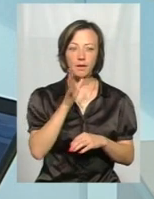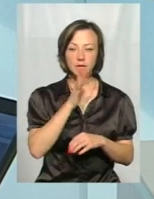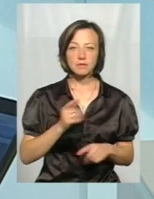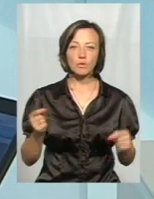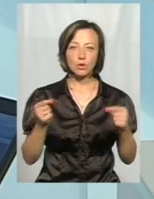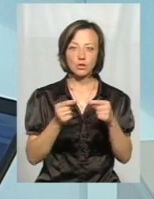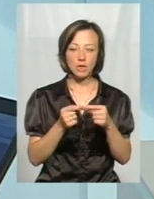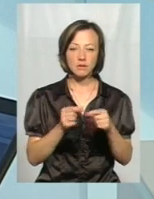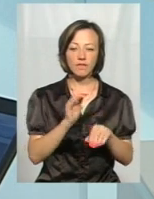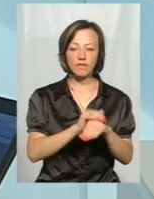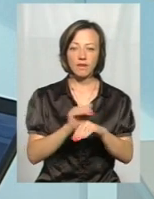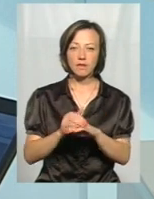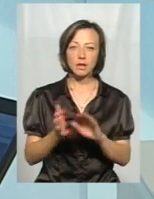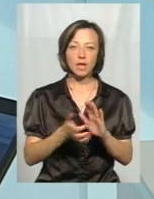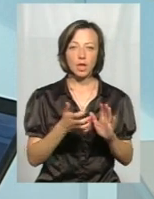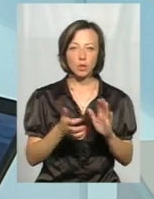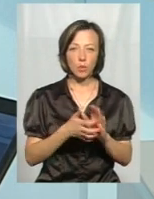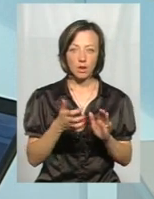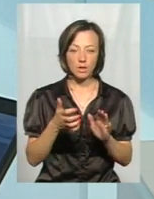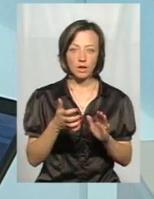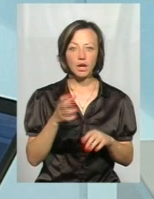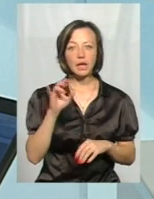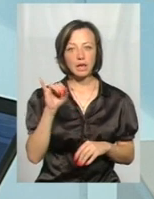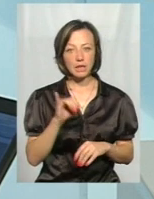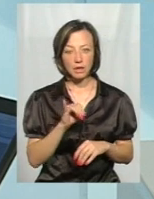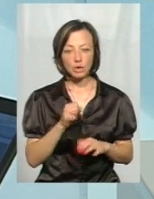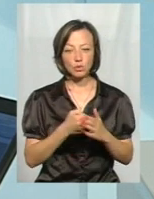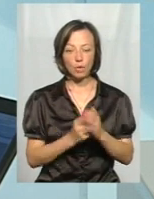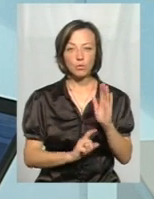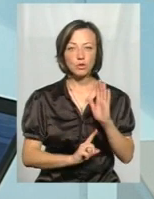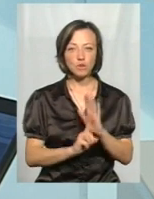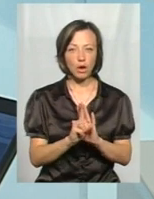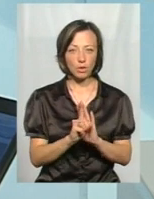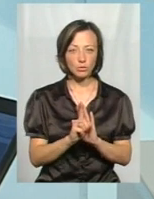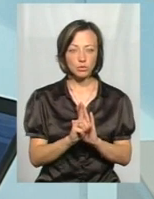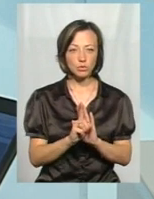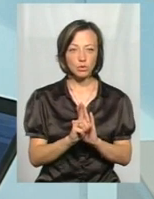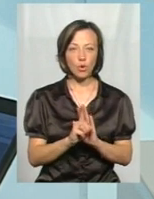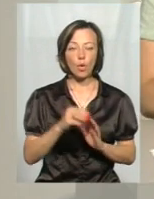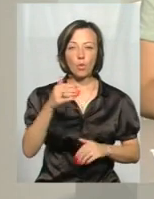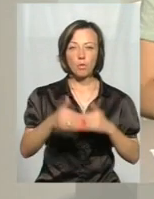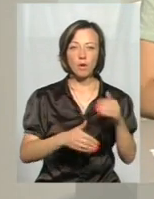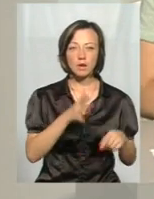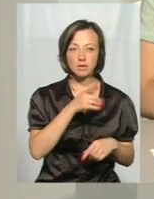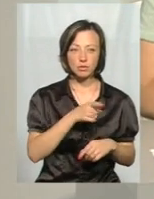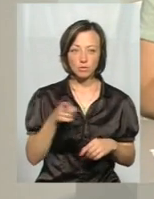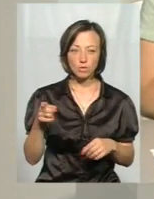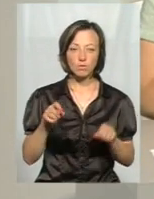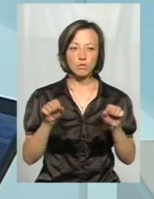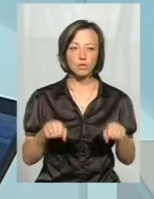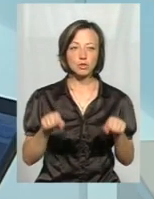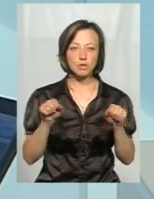своєчасного виявлення недоліків. Ну і до початку купального сезону,